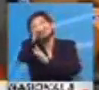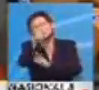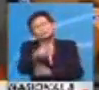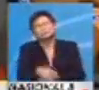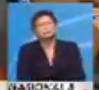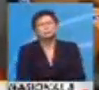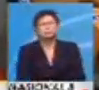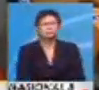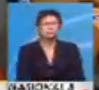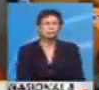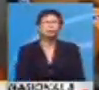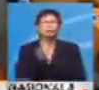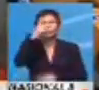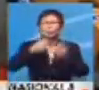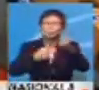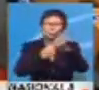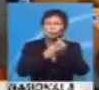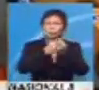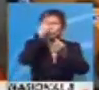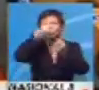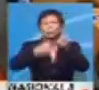untuk Penajam